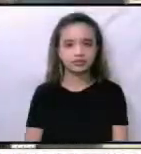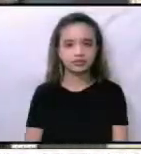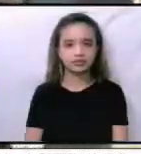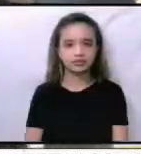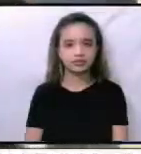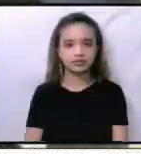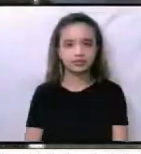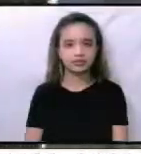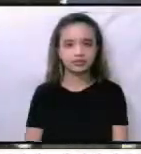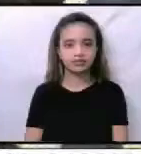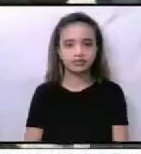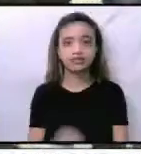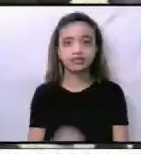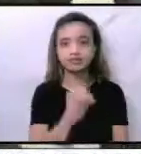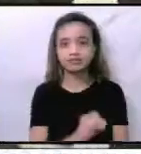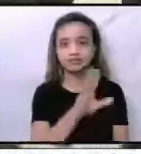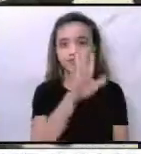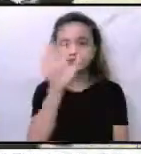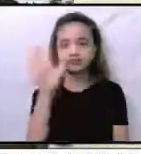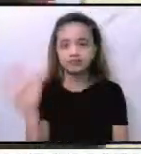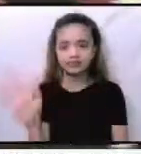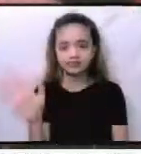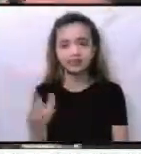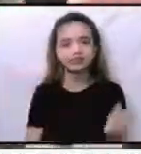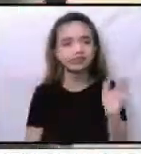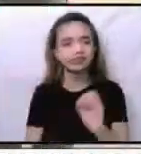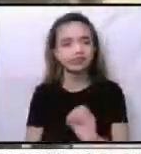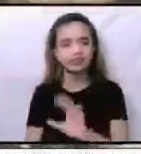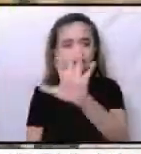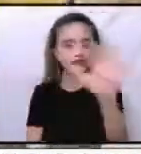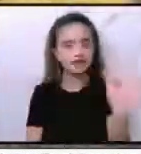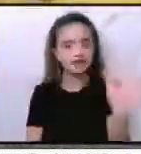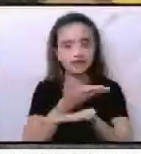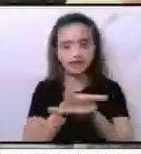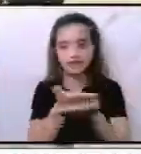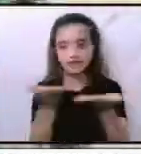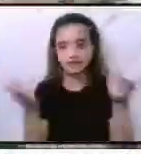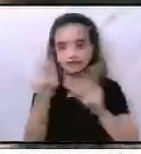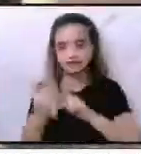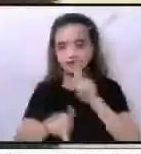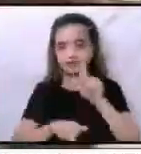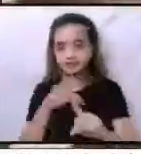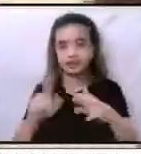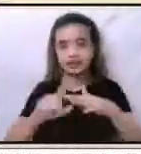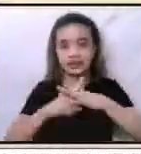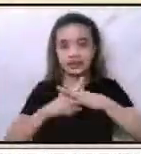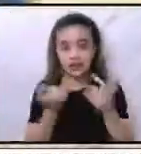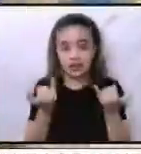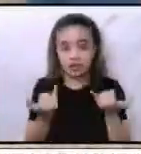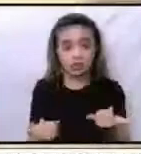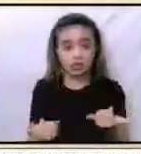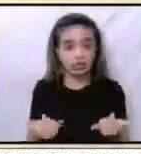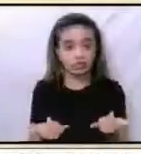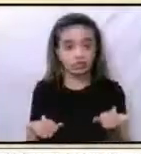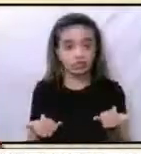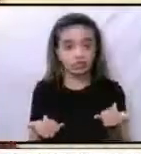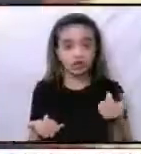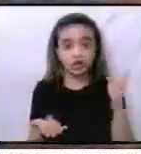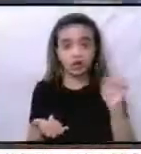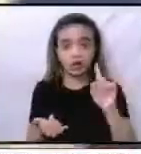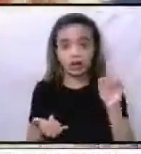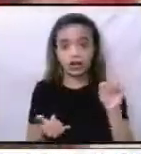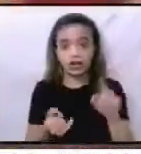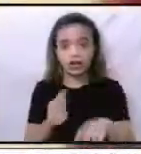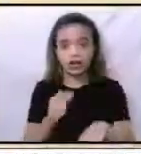Rise and shine, Tito Ash. Rise and shine sa ating mga ka-Vives. Simula po ngayong araw ay hindi na po libre